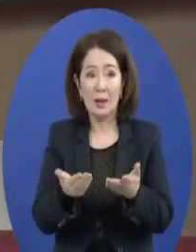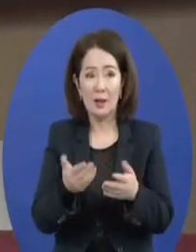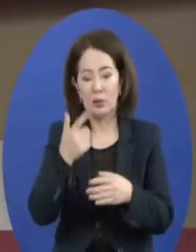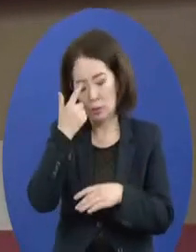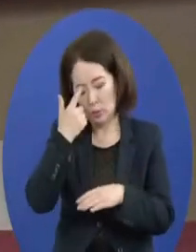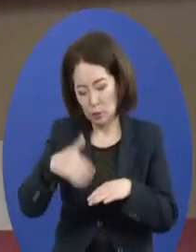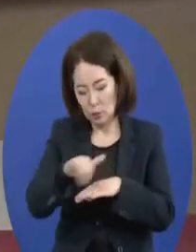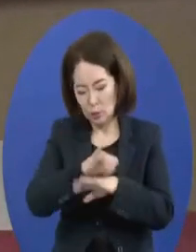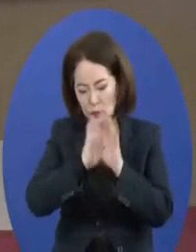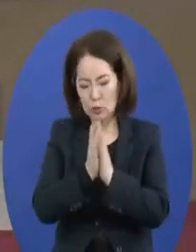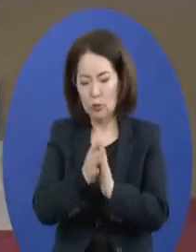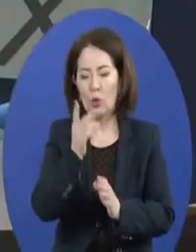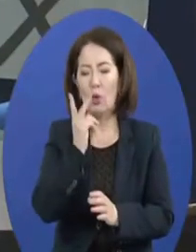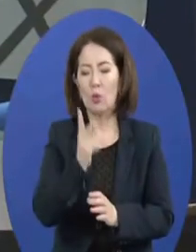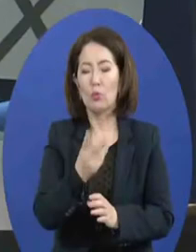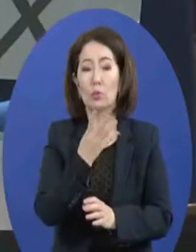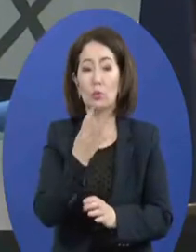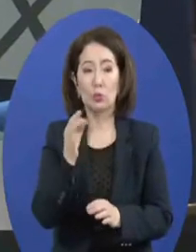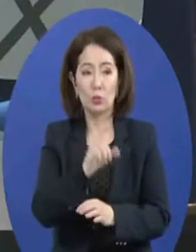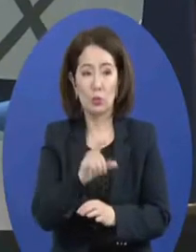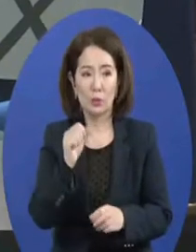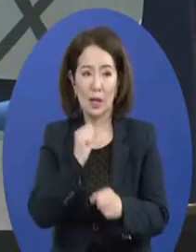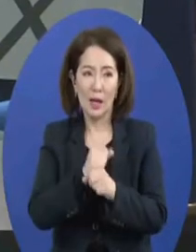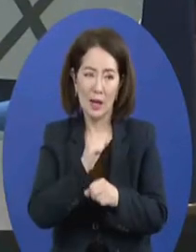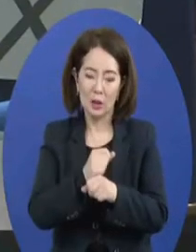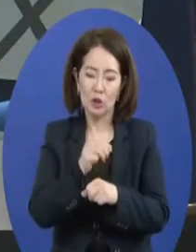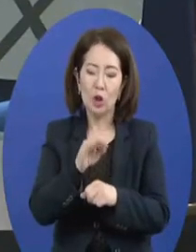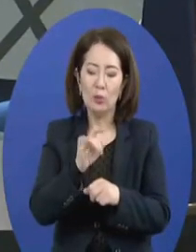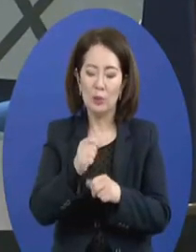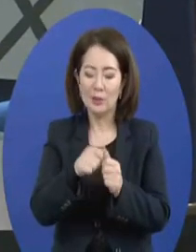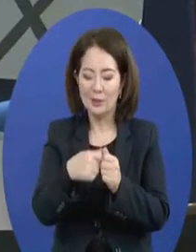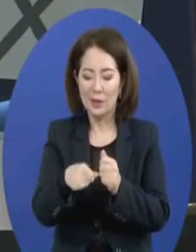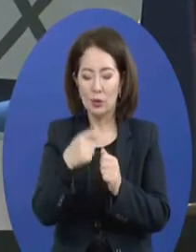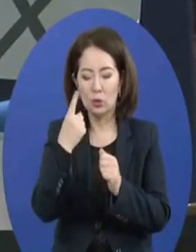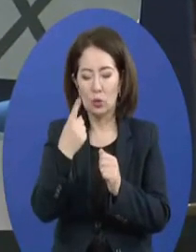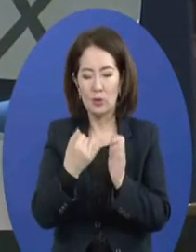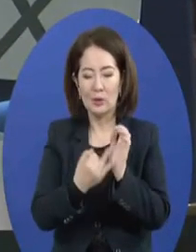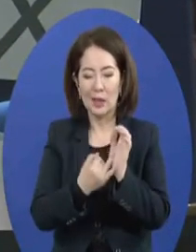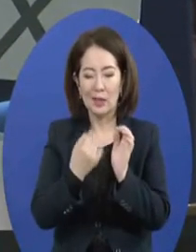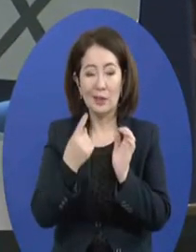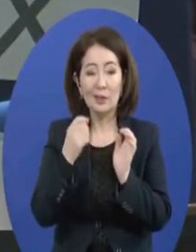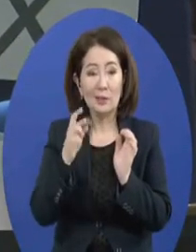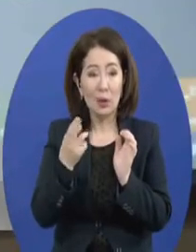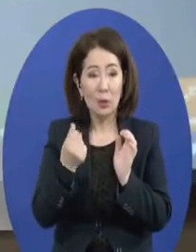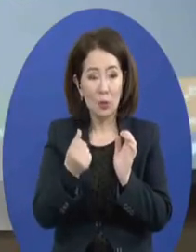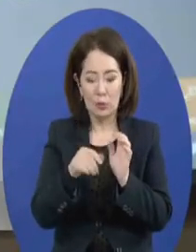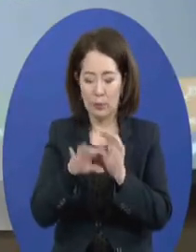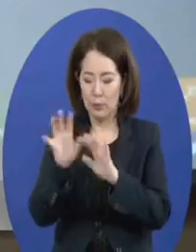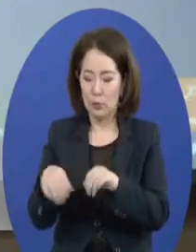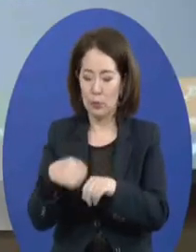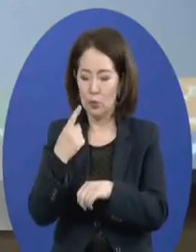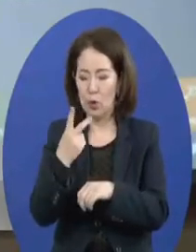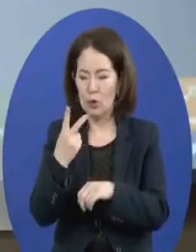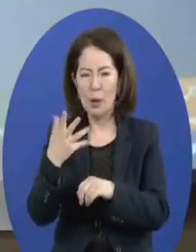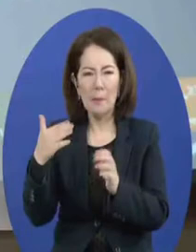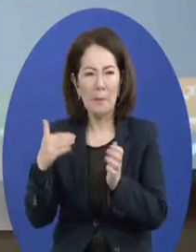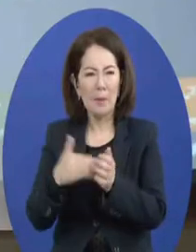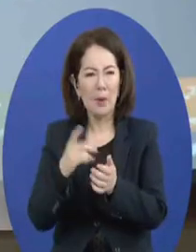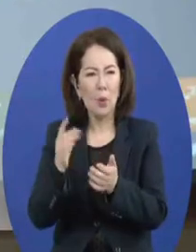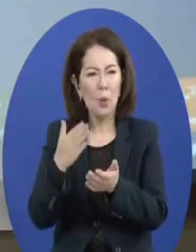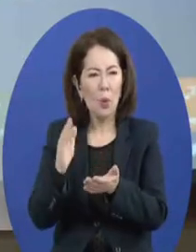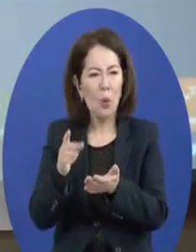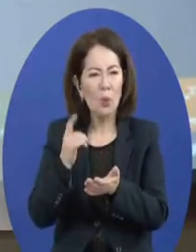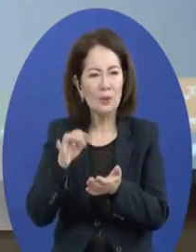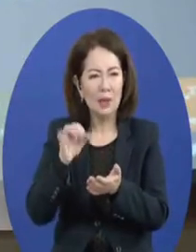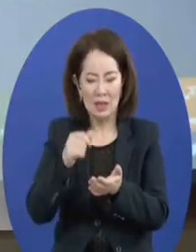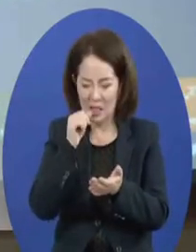Улсын хэмжээнд 2400 гаруй ажилтны томилолтын зардал болох 171 сая төгрөг, 125 мянган хуудас цаас болон